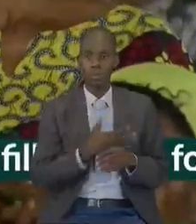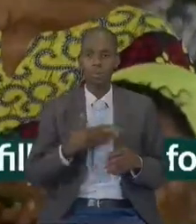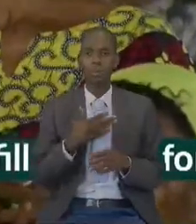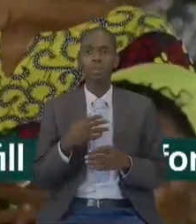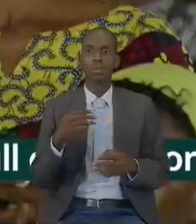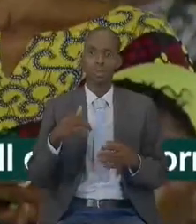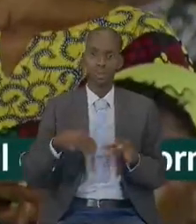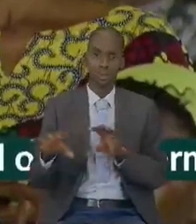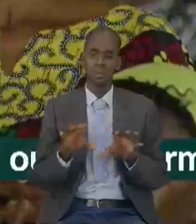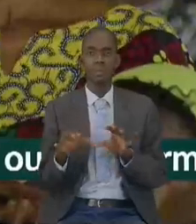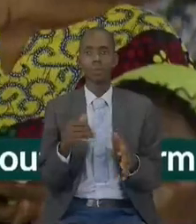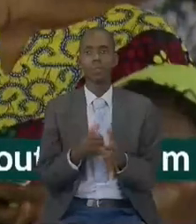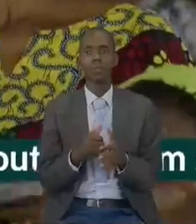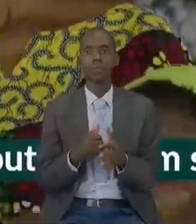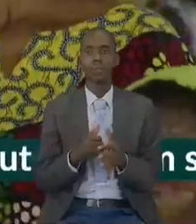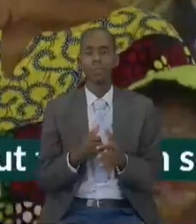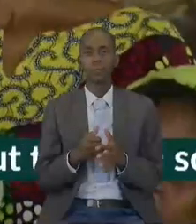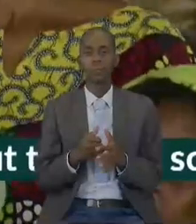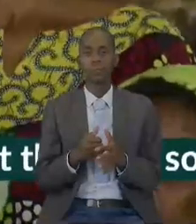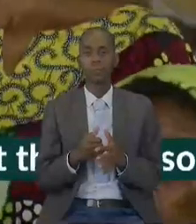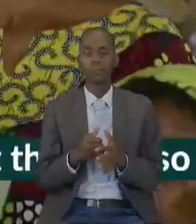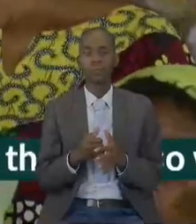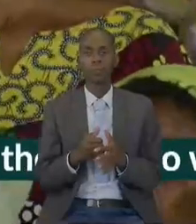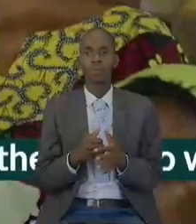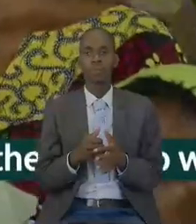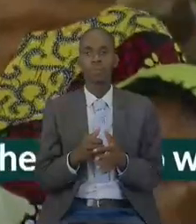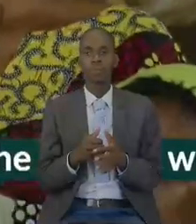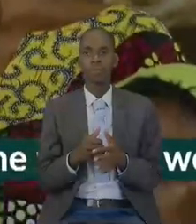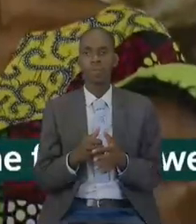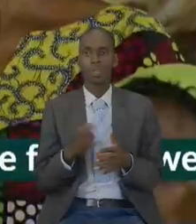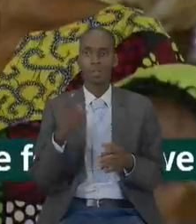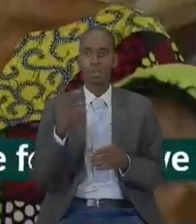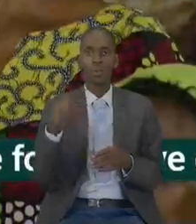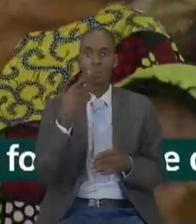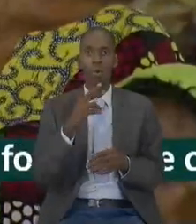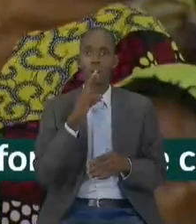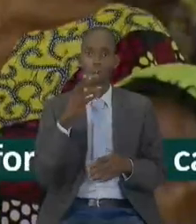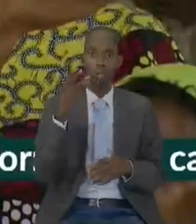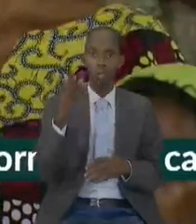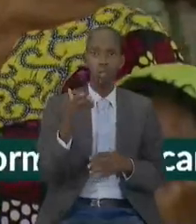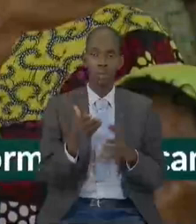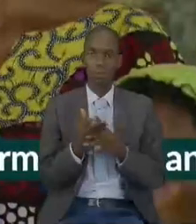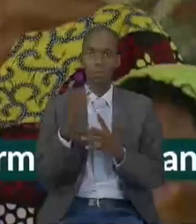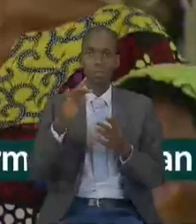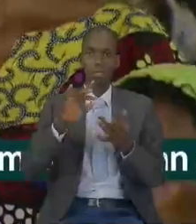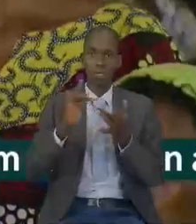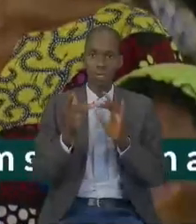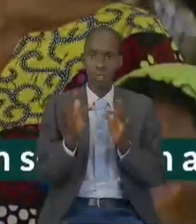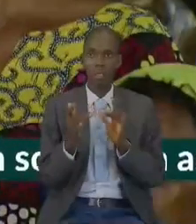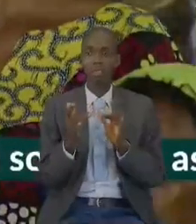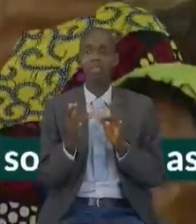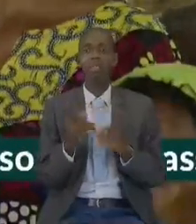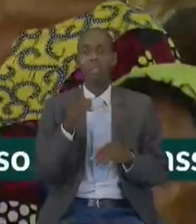d'être en contact avec vous pour vous aider par la suite. On le au Kenya, faisons-le à